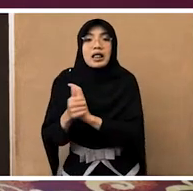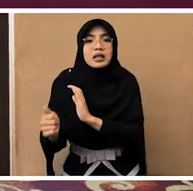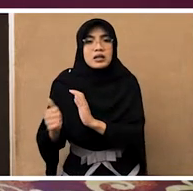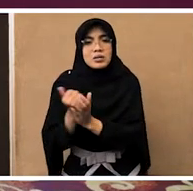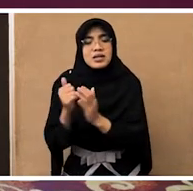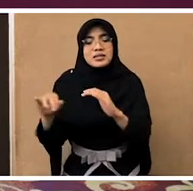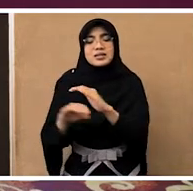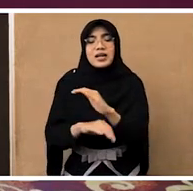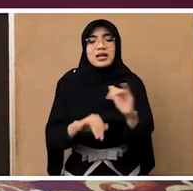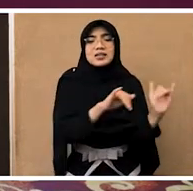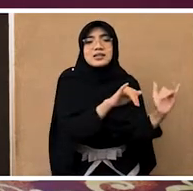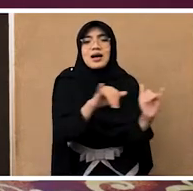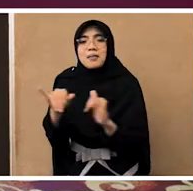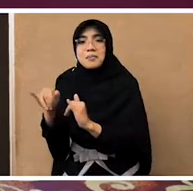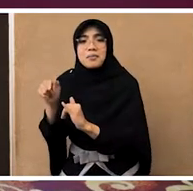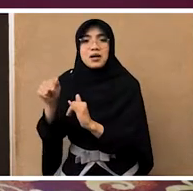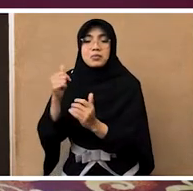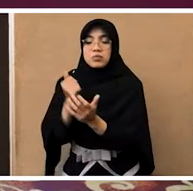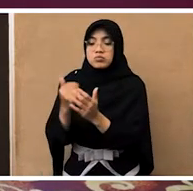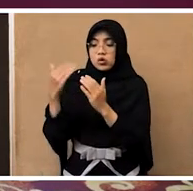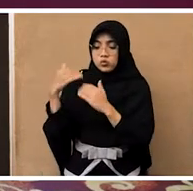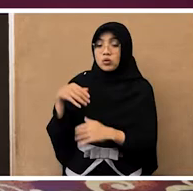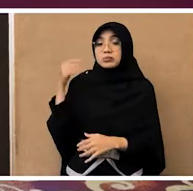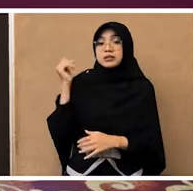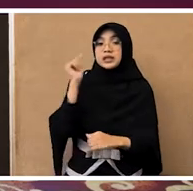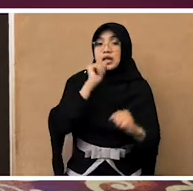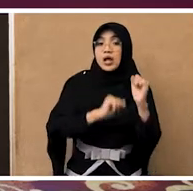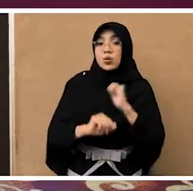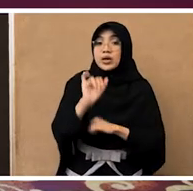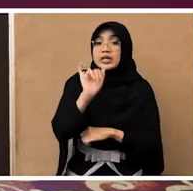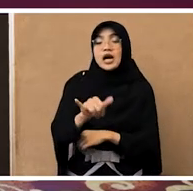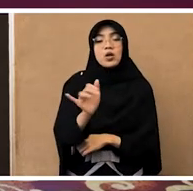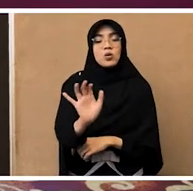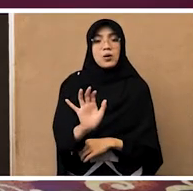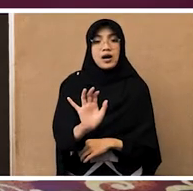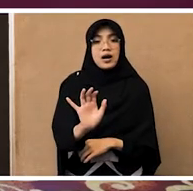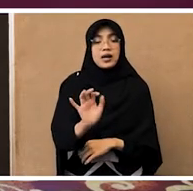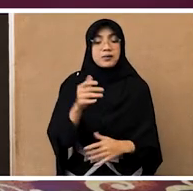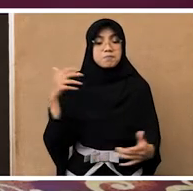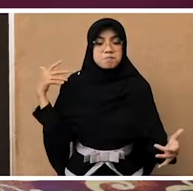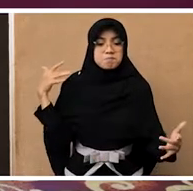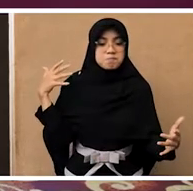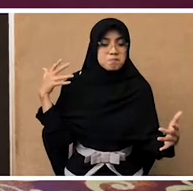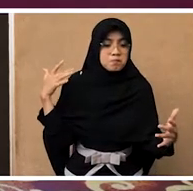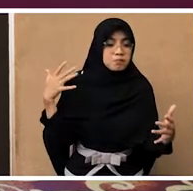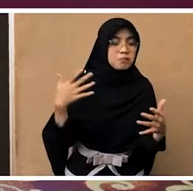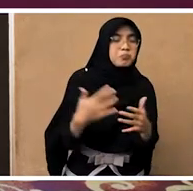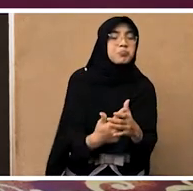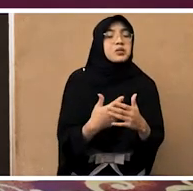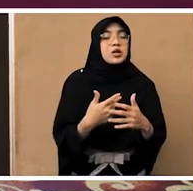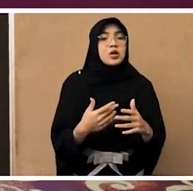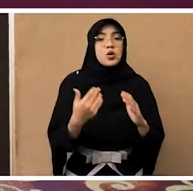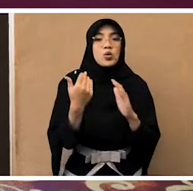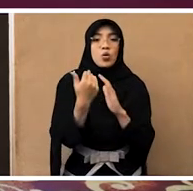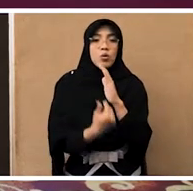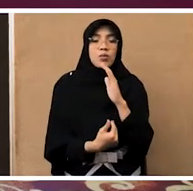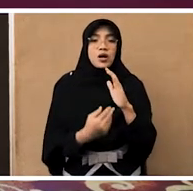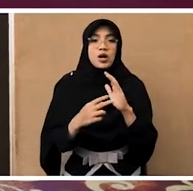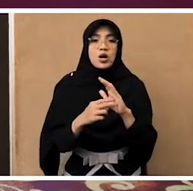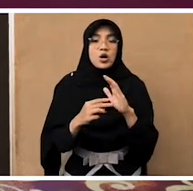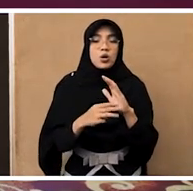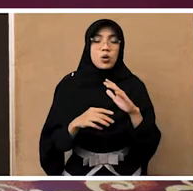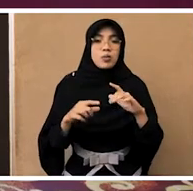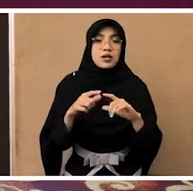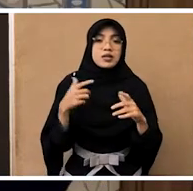sebenarnya sama dia bisa bertanggung jawab atas tindakannya atau enggak gitu dan sejauh ini norma-norma yang ada di KUHP saat ini pasal